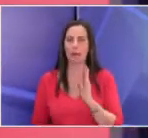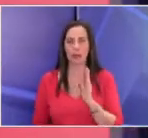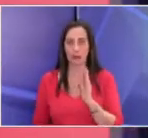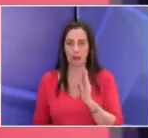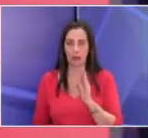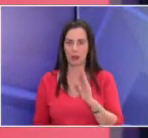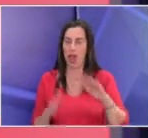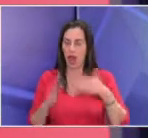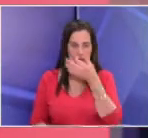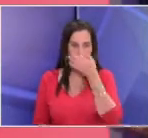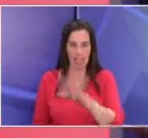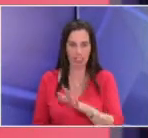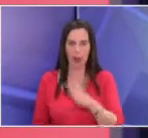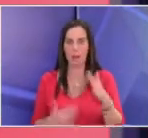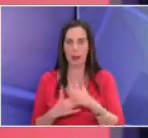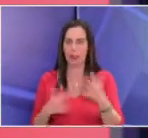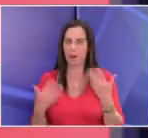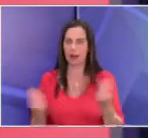לפני הכל,